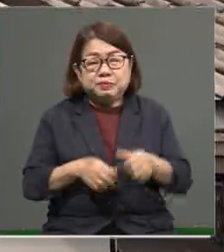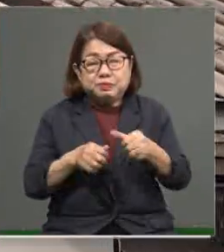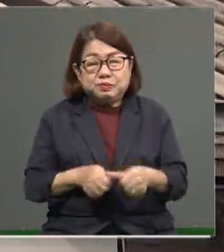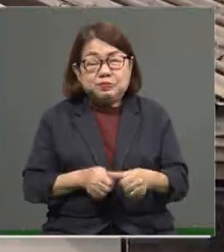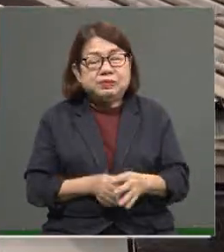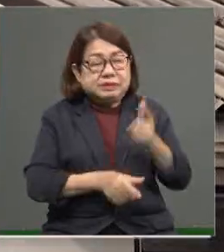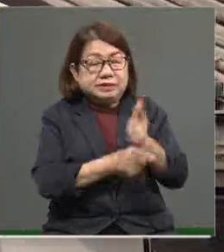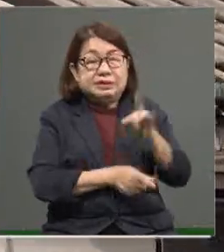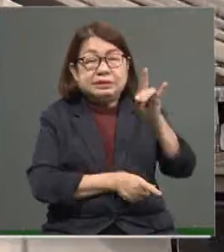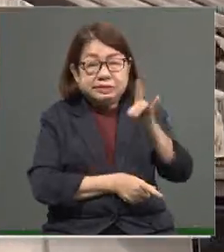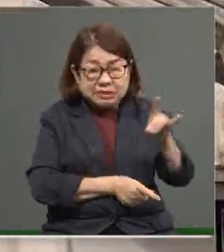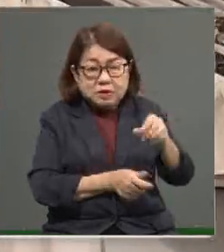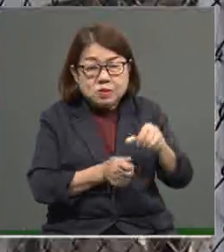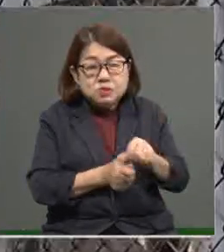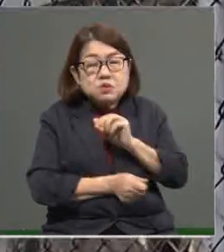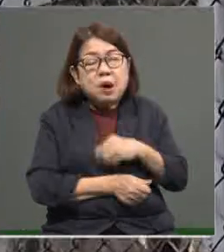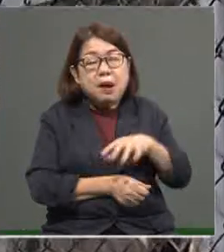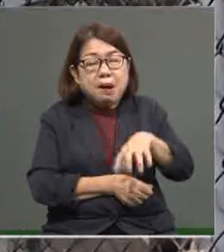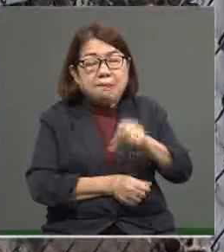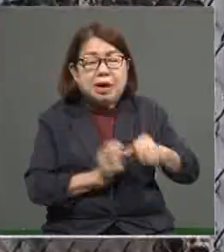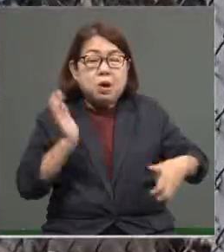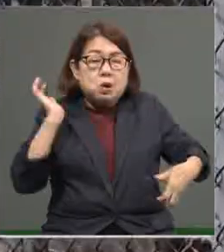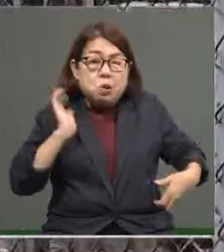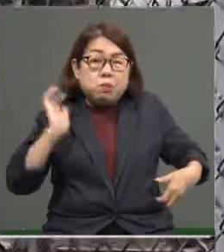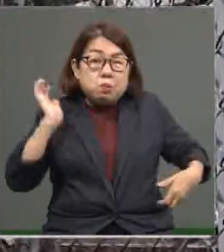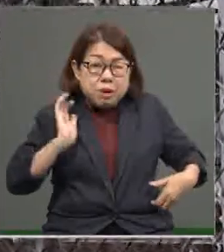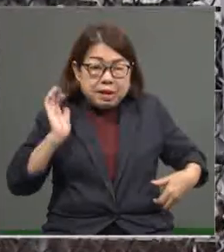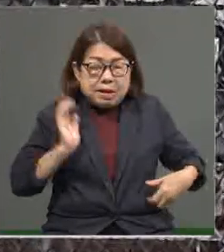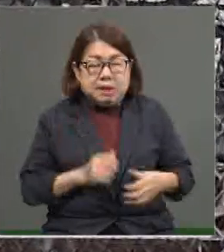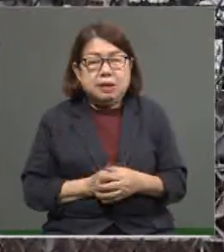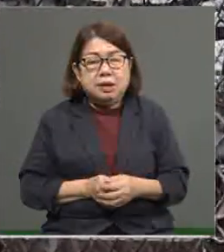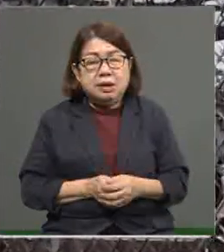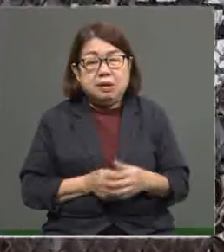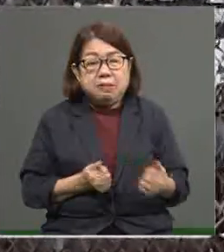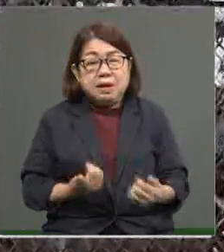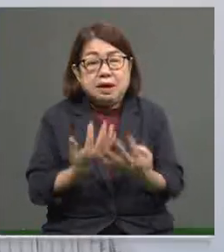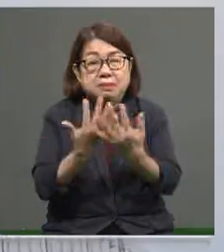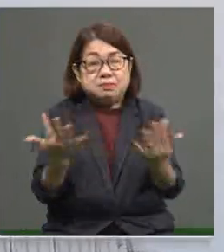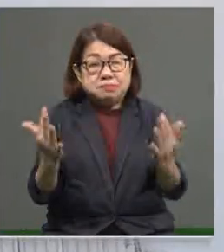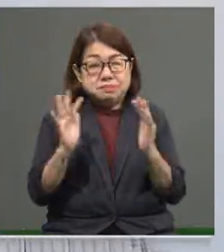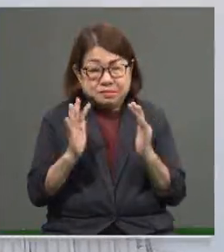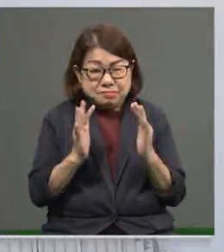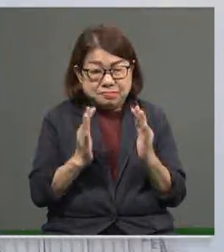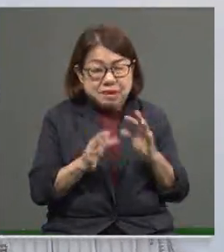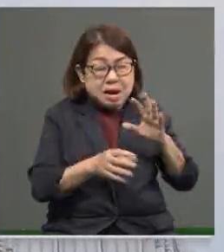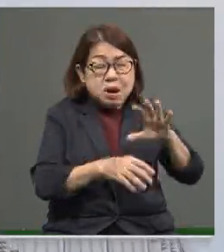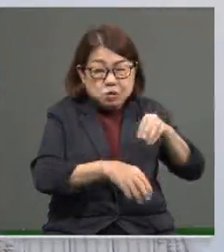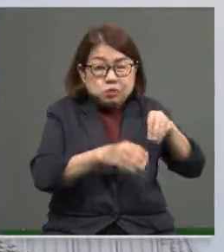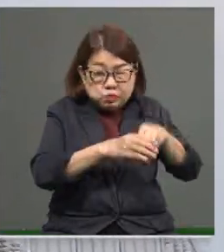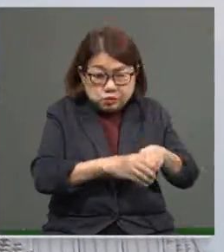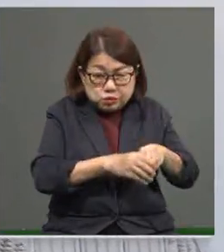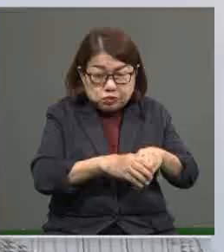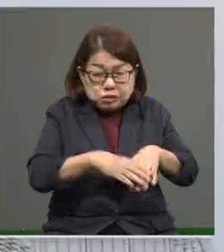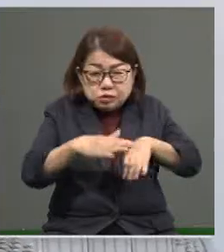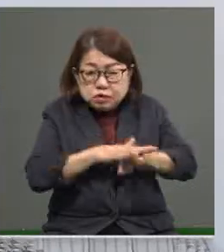อนุบาลสัตว์เทศบาลเมืองลพบุรีตำบลโพธิ์ 9ต้นอำเภอเมืองเนี่ยลิงหลุดออกไป100กว่าตัวเดินอยู่บนถนนบ้างนี่อยู่บน